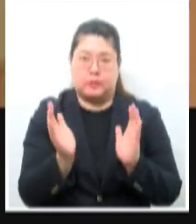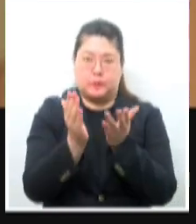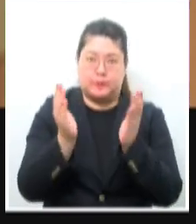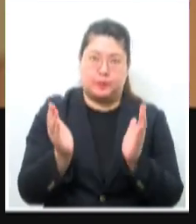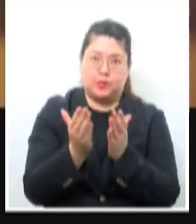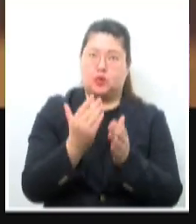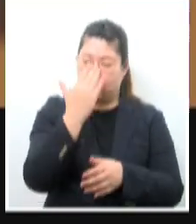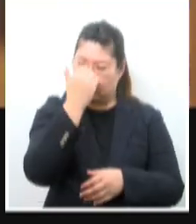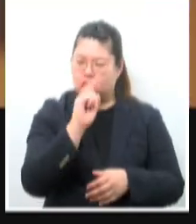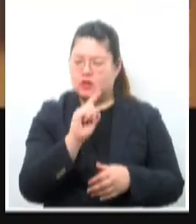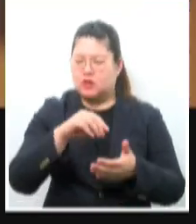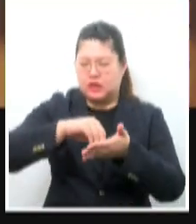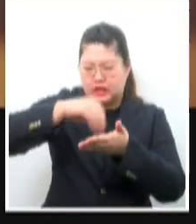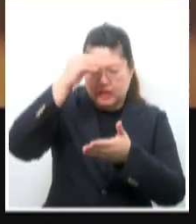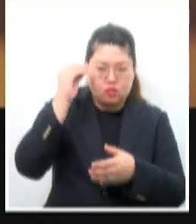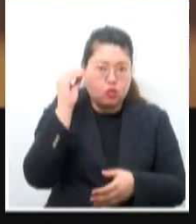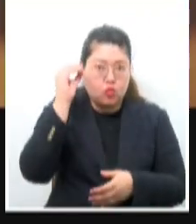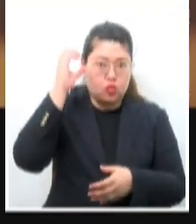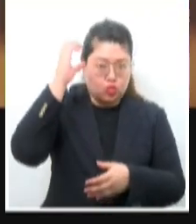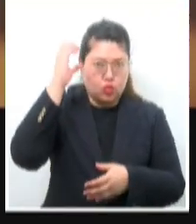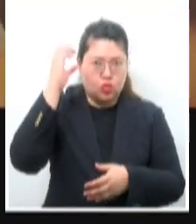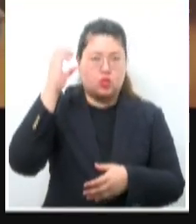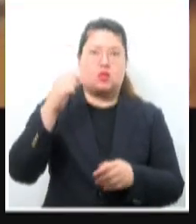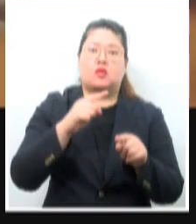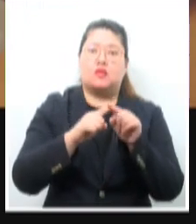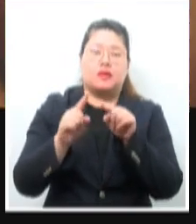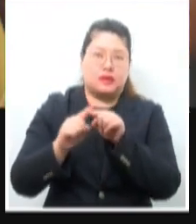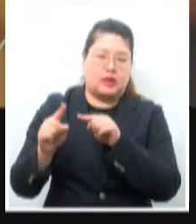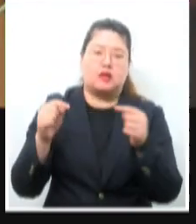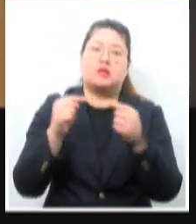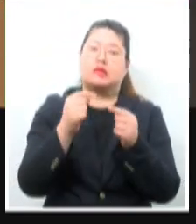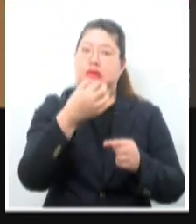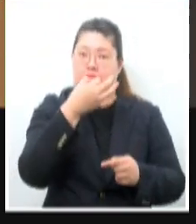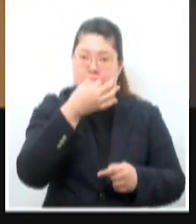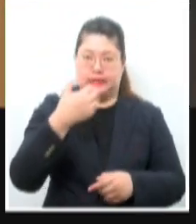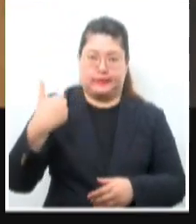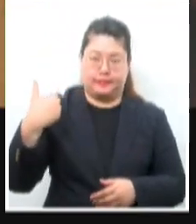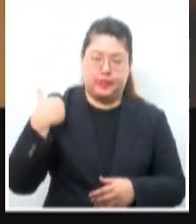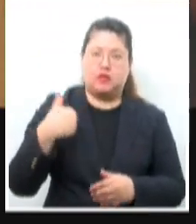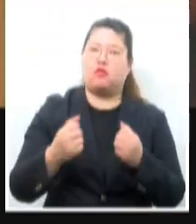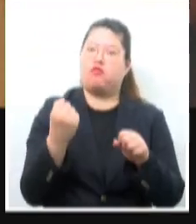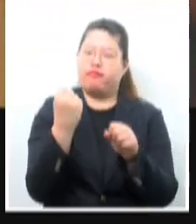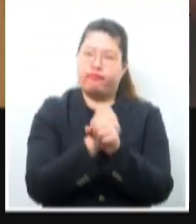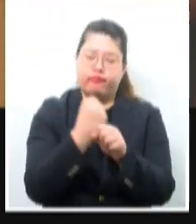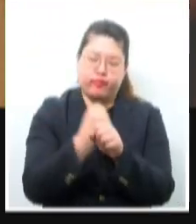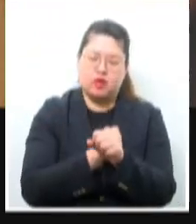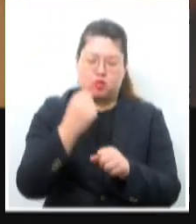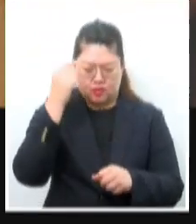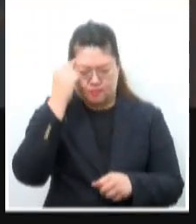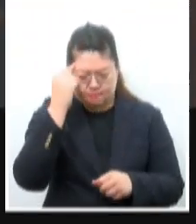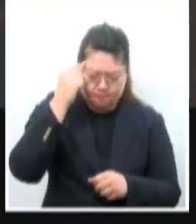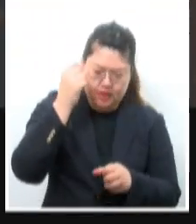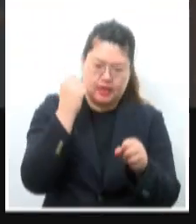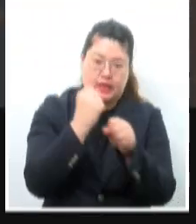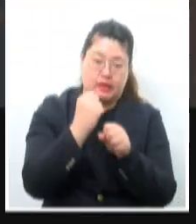เพื่อพัฒนาให้นักเรียนมีความรู้มีทักษะในการประกอบอาชีพฝึกทักษะกระบวนการคิดในการทำ